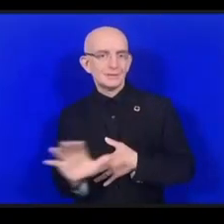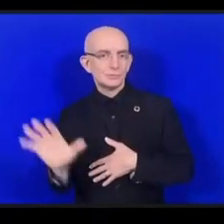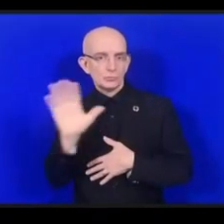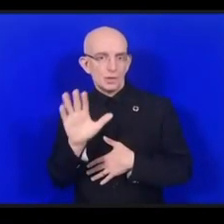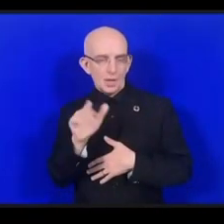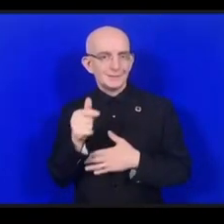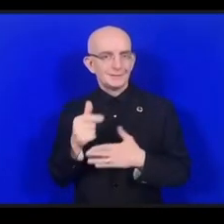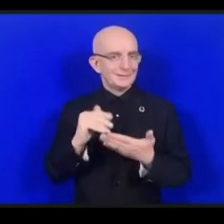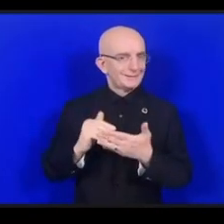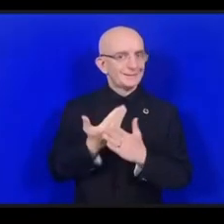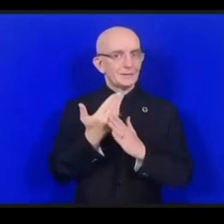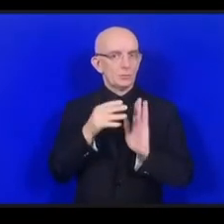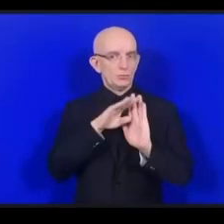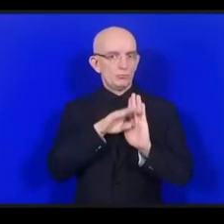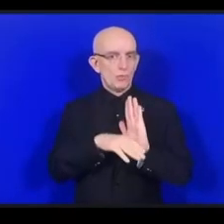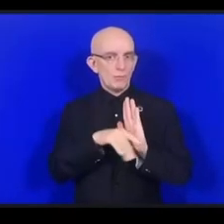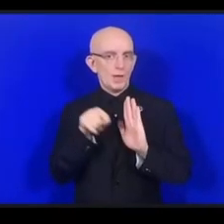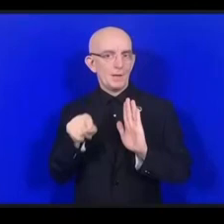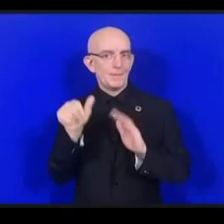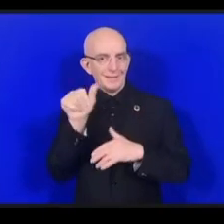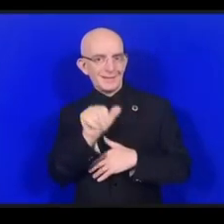我们做了很多的工作，